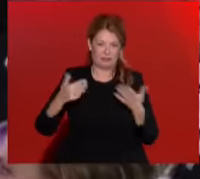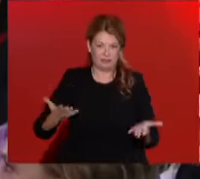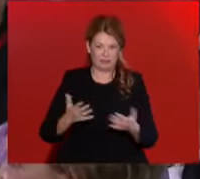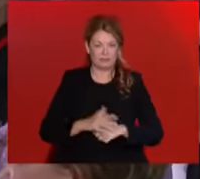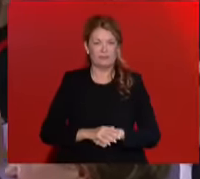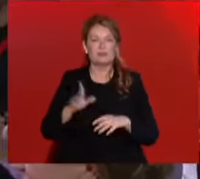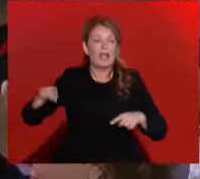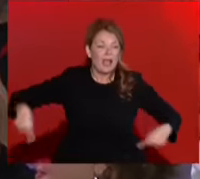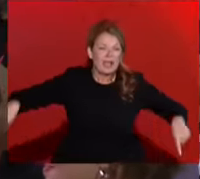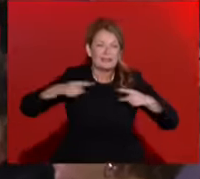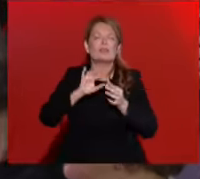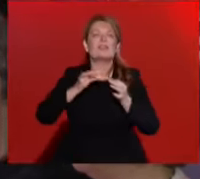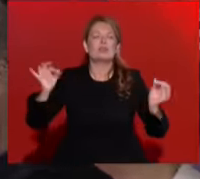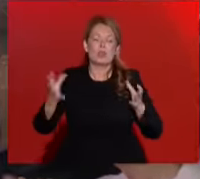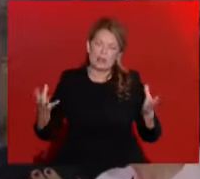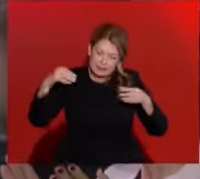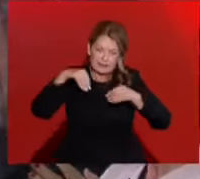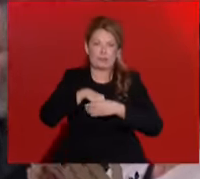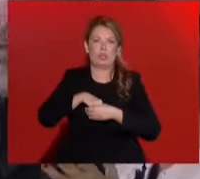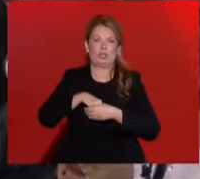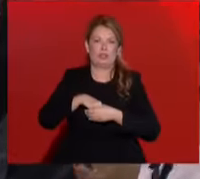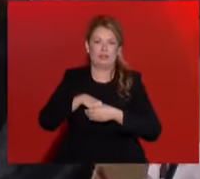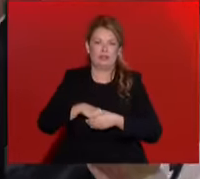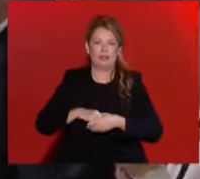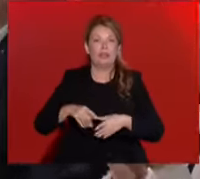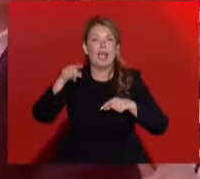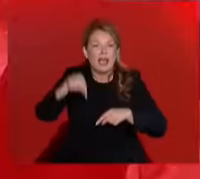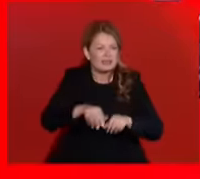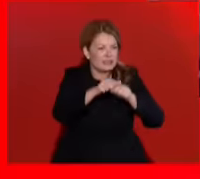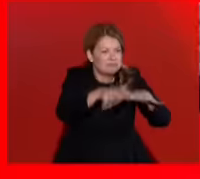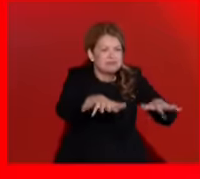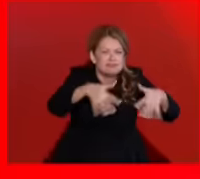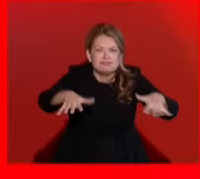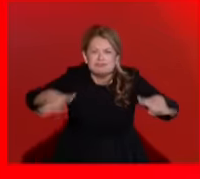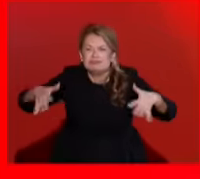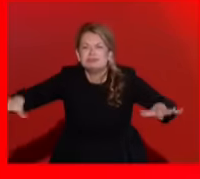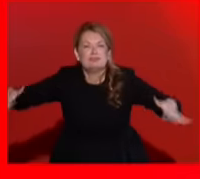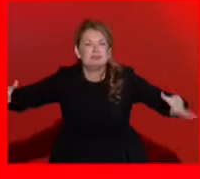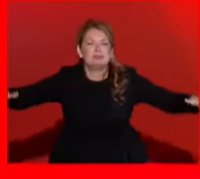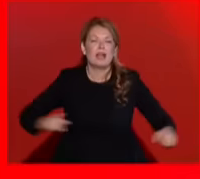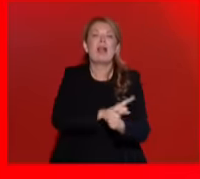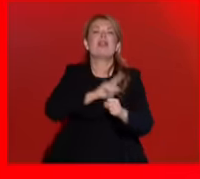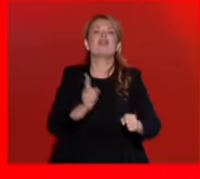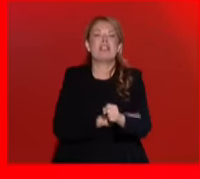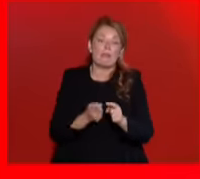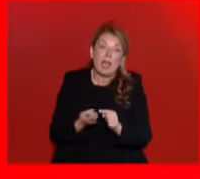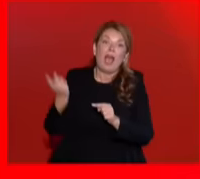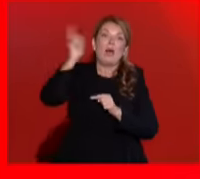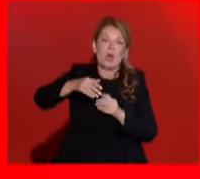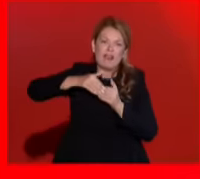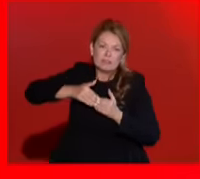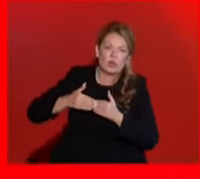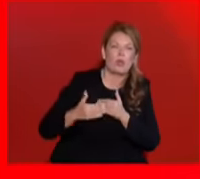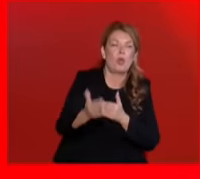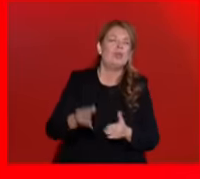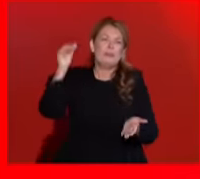προστασίας της ιστορίας μας. Γίνετε η πολλαπλασιαστική δύναμη που από αύριο θα ξαναβγάλει